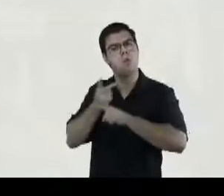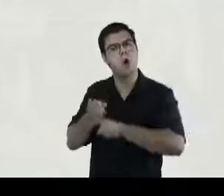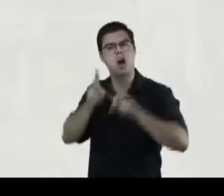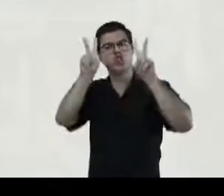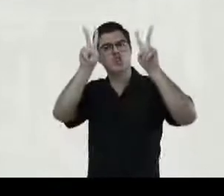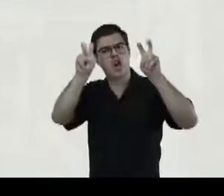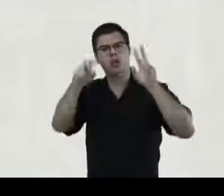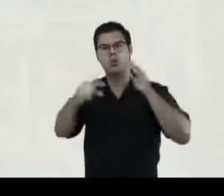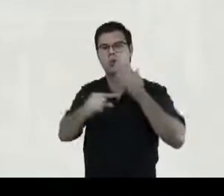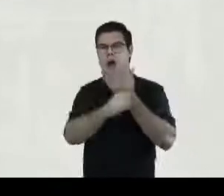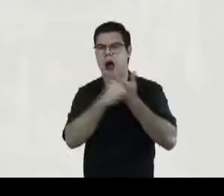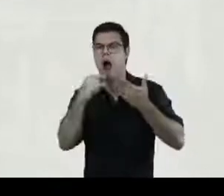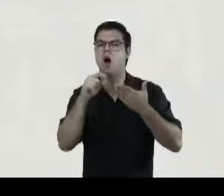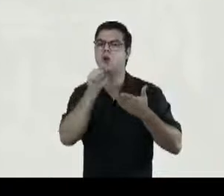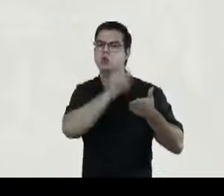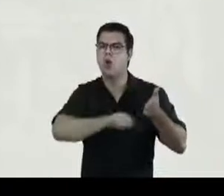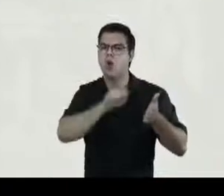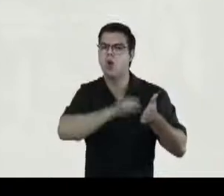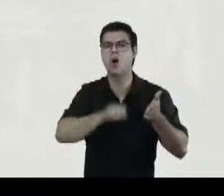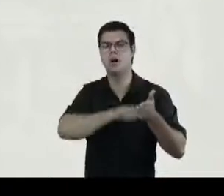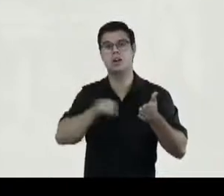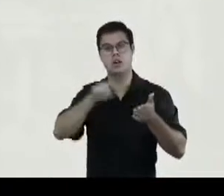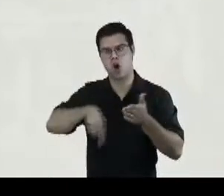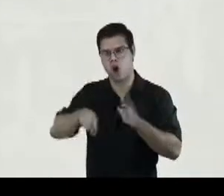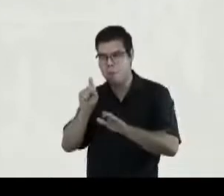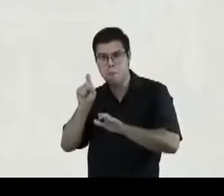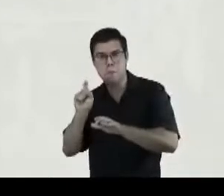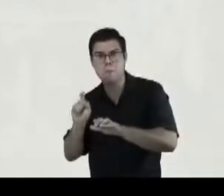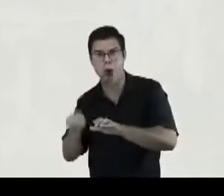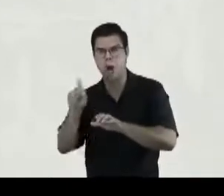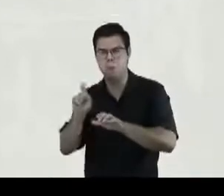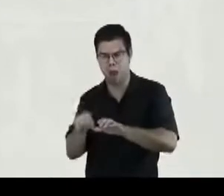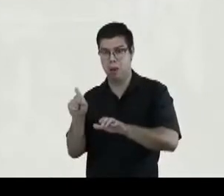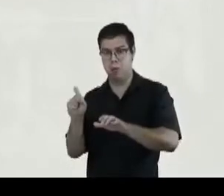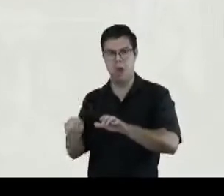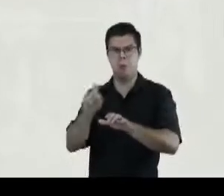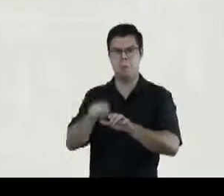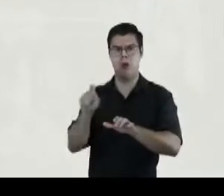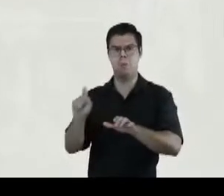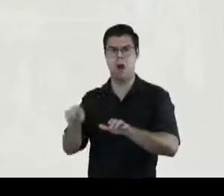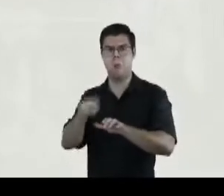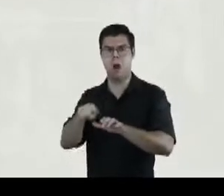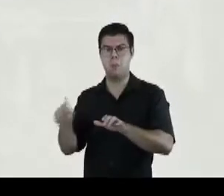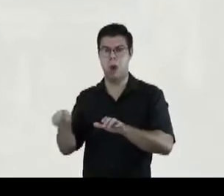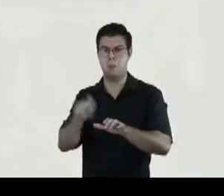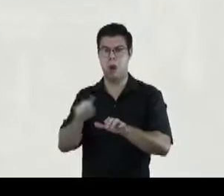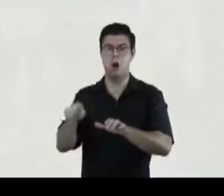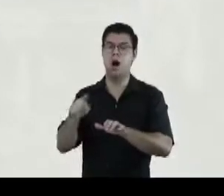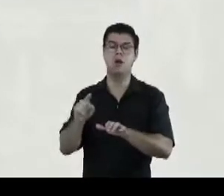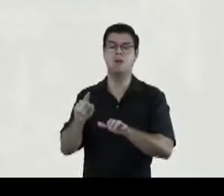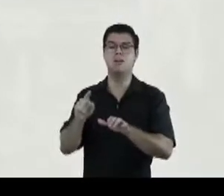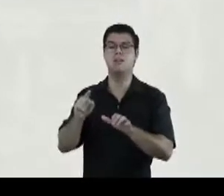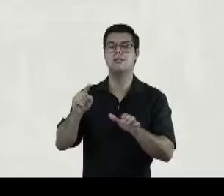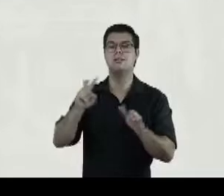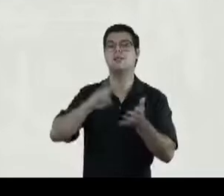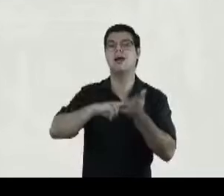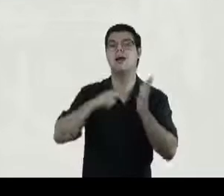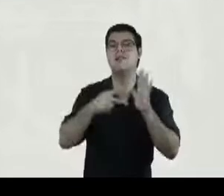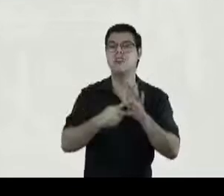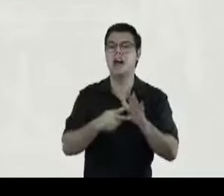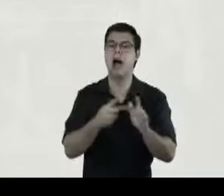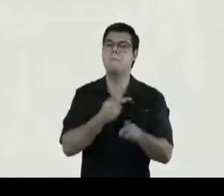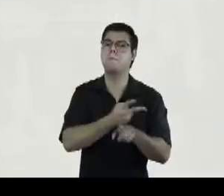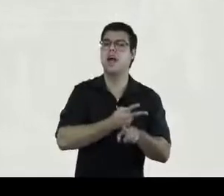fait, quand on clique sur tous ces boutons, on finit par faire à peu près la même recherche. Donc ça, c'est un peu ancien et ça devrait